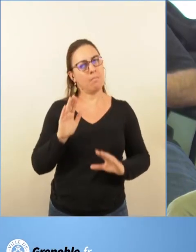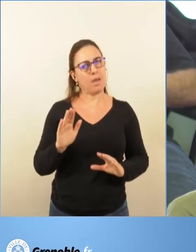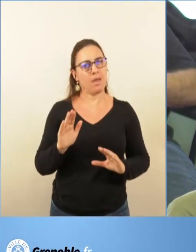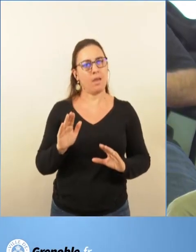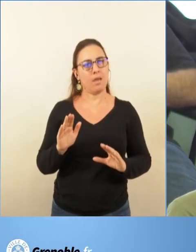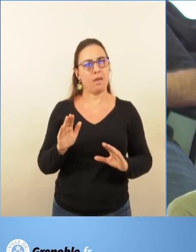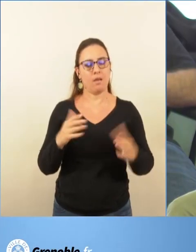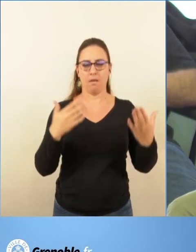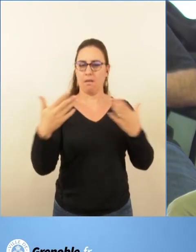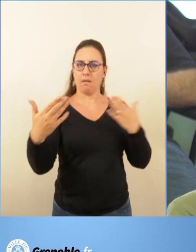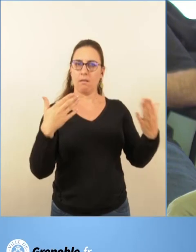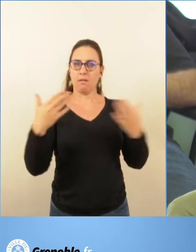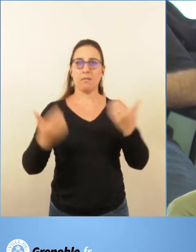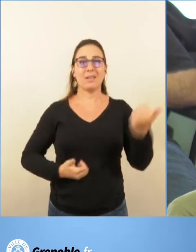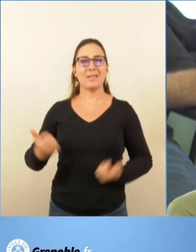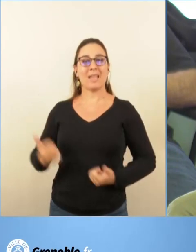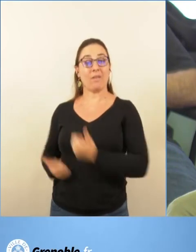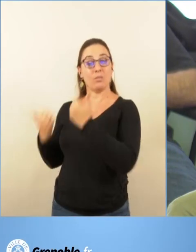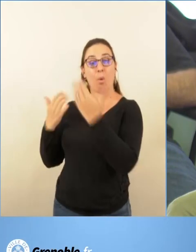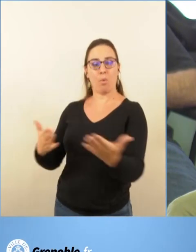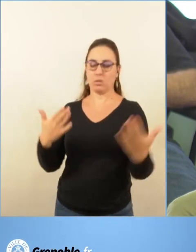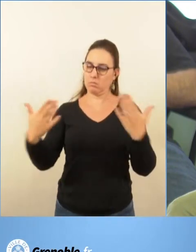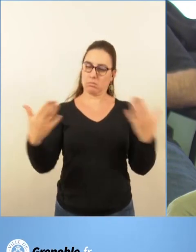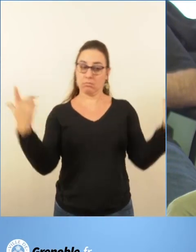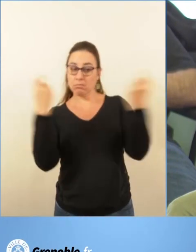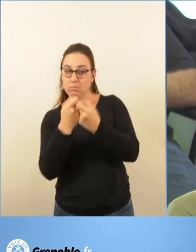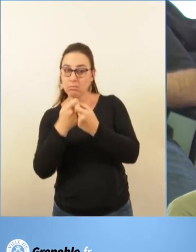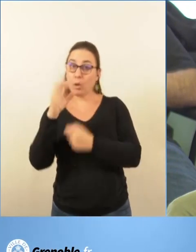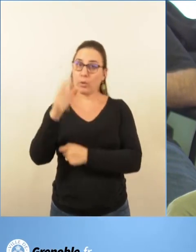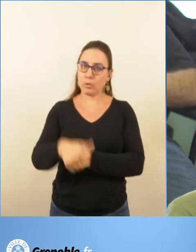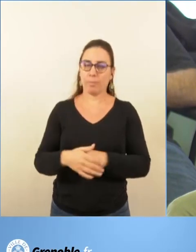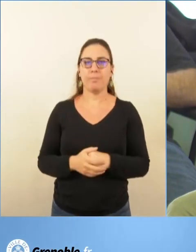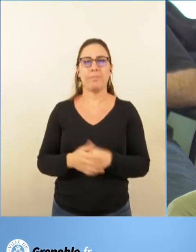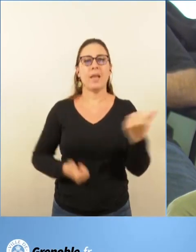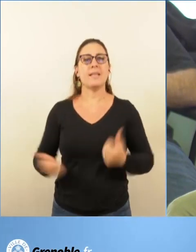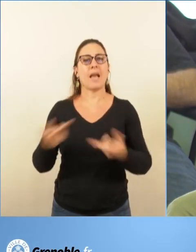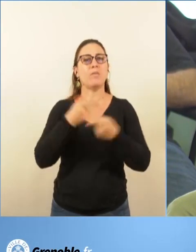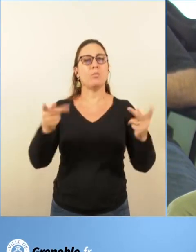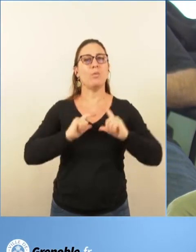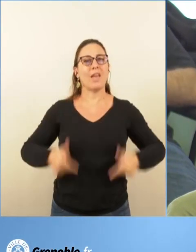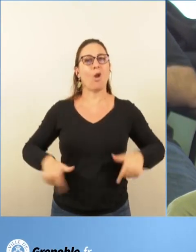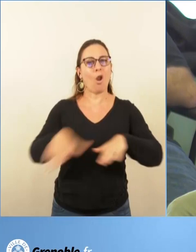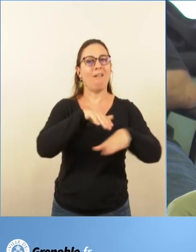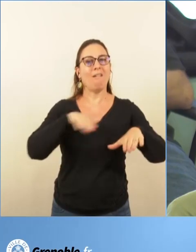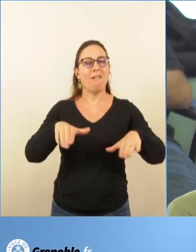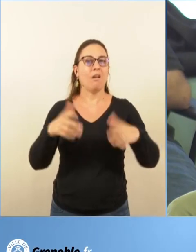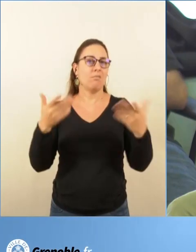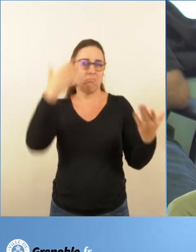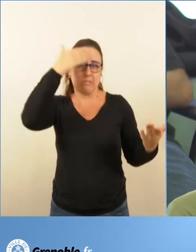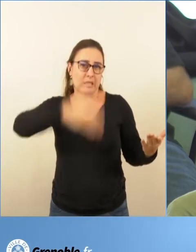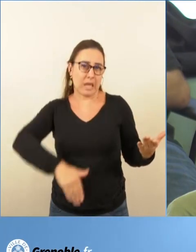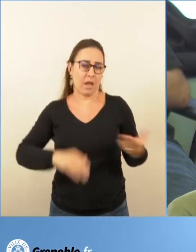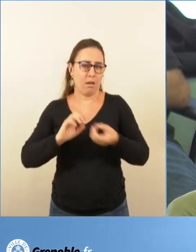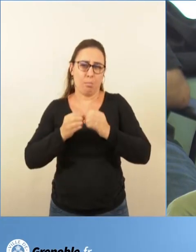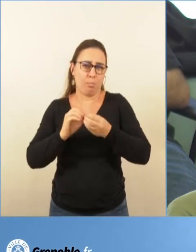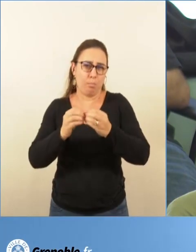en regard du service rendu le service public périscolaire nous le savons tous souffrent d'une mise en